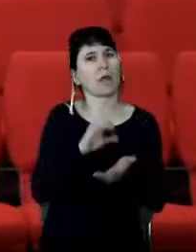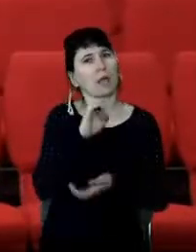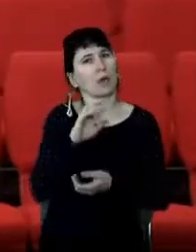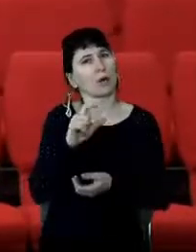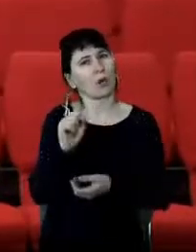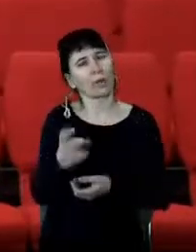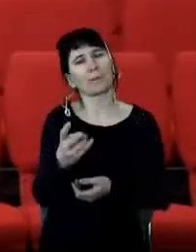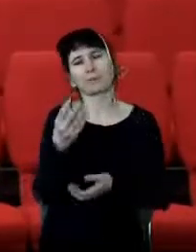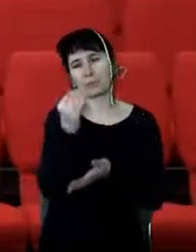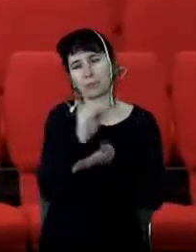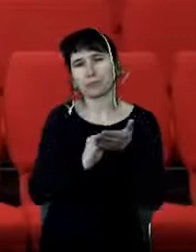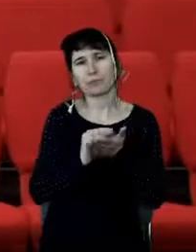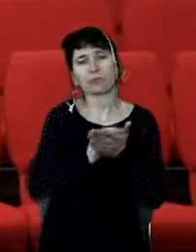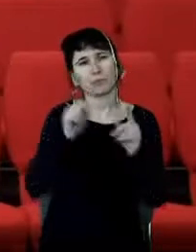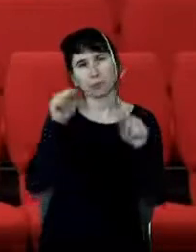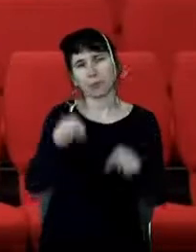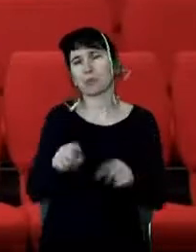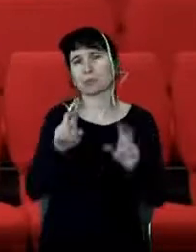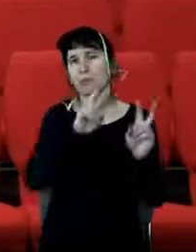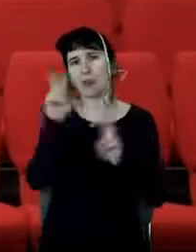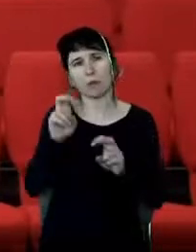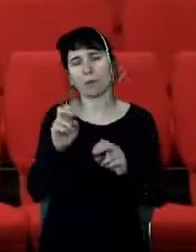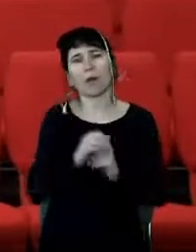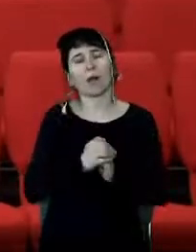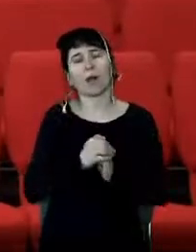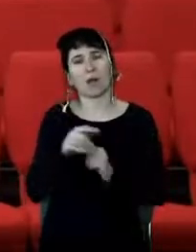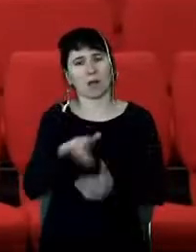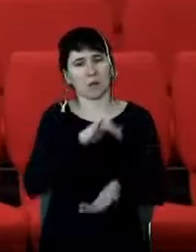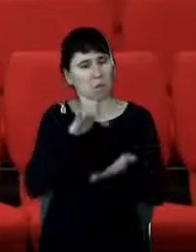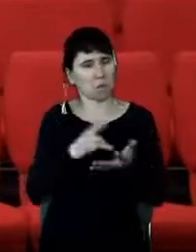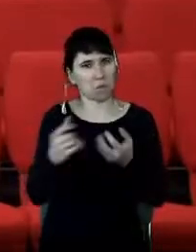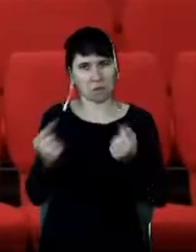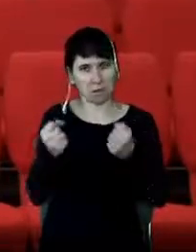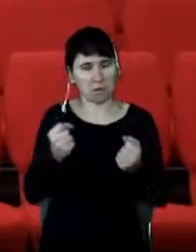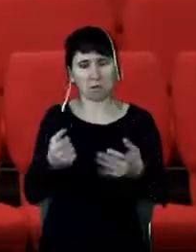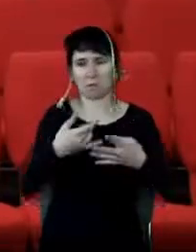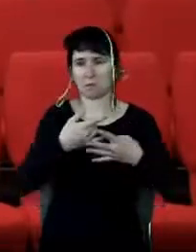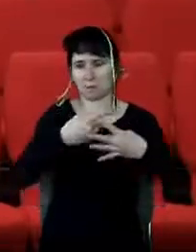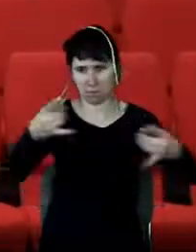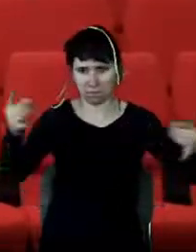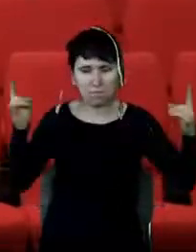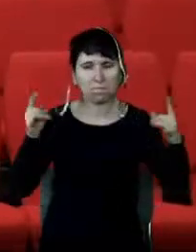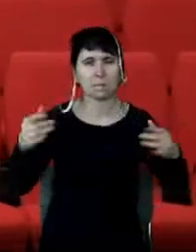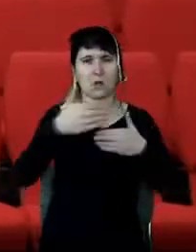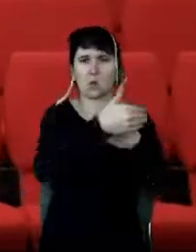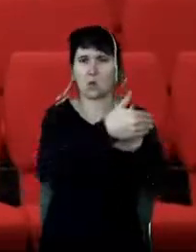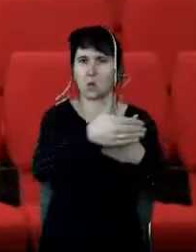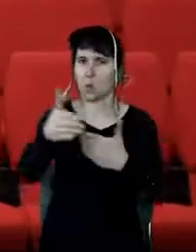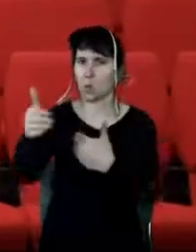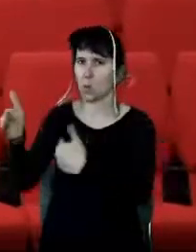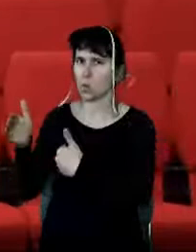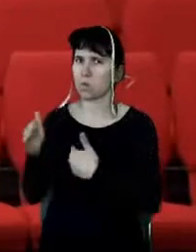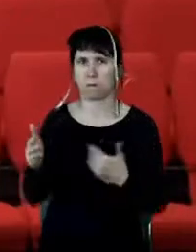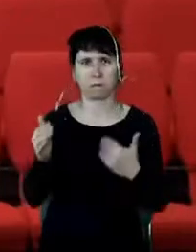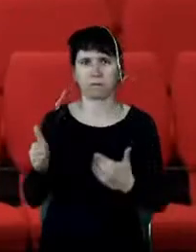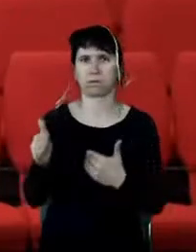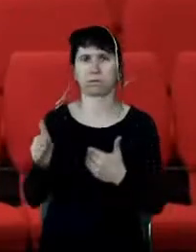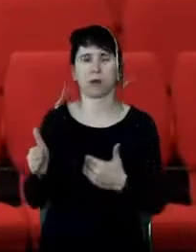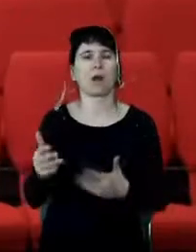Сильно укріплене місто, високі мури, зачинені ворота, товсті мури.